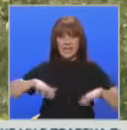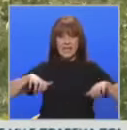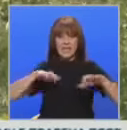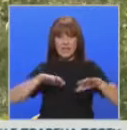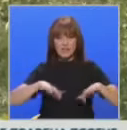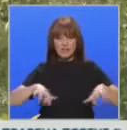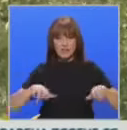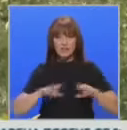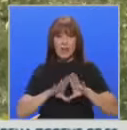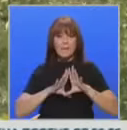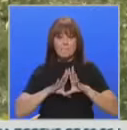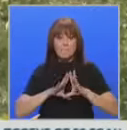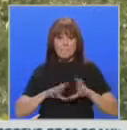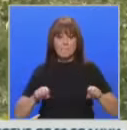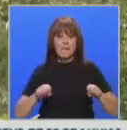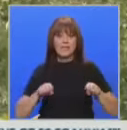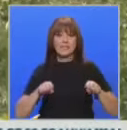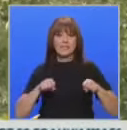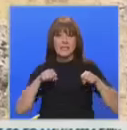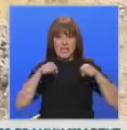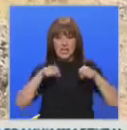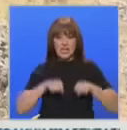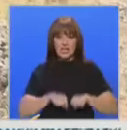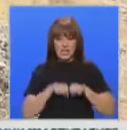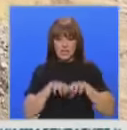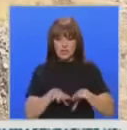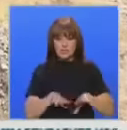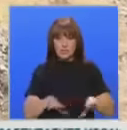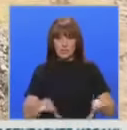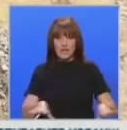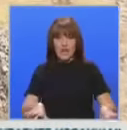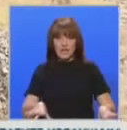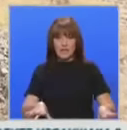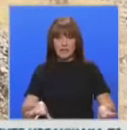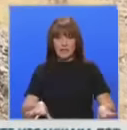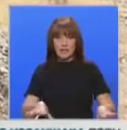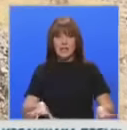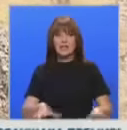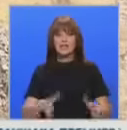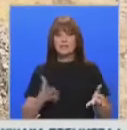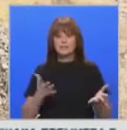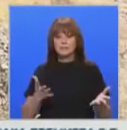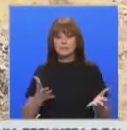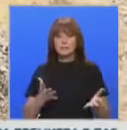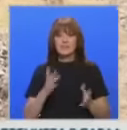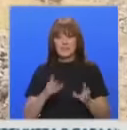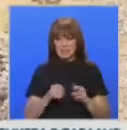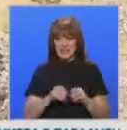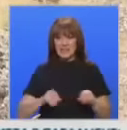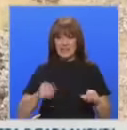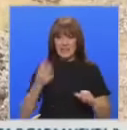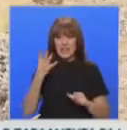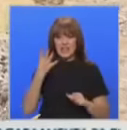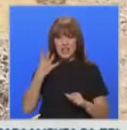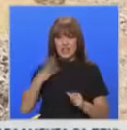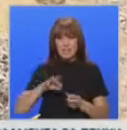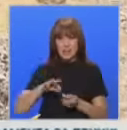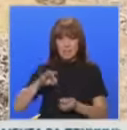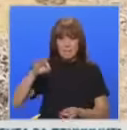основен изпускател, запушен, високият 9 метра, 4 метра тиня. Значи само